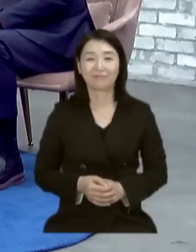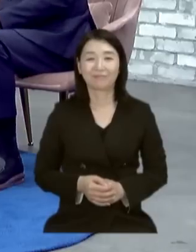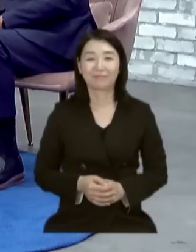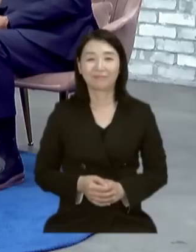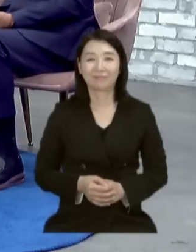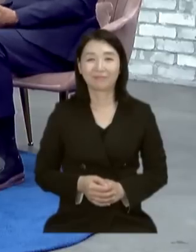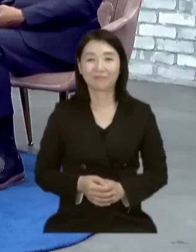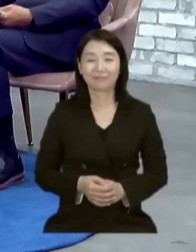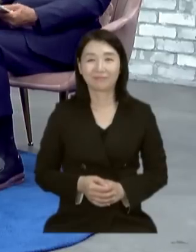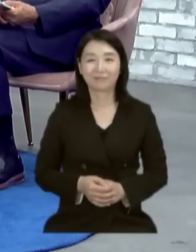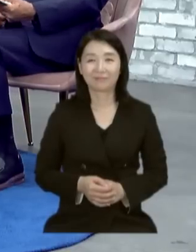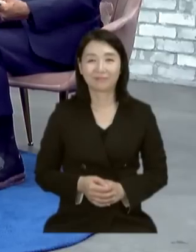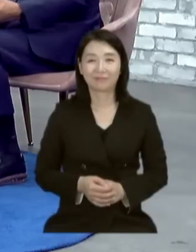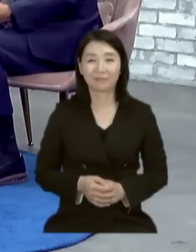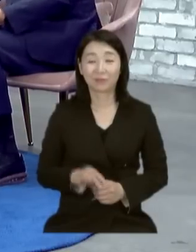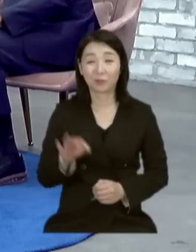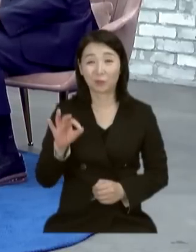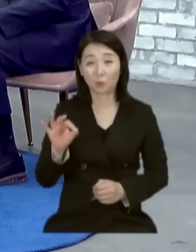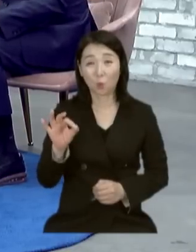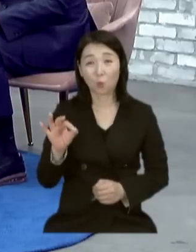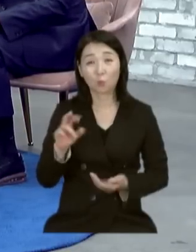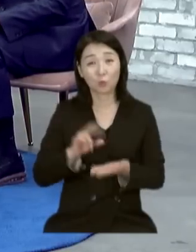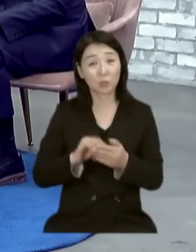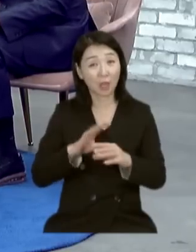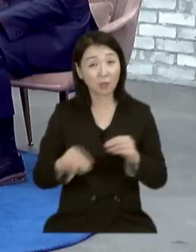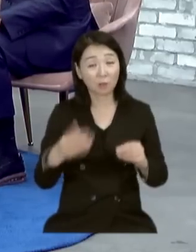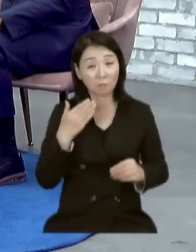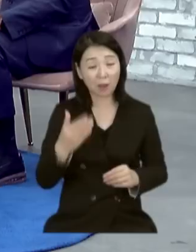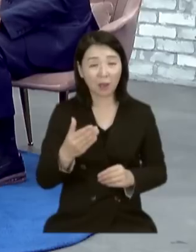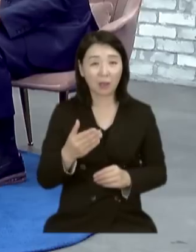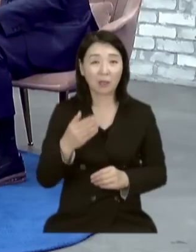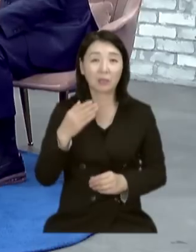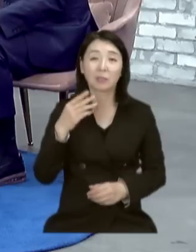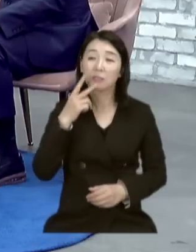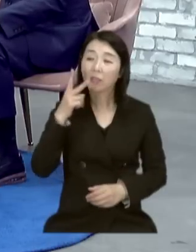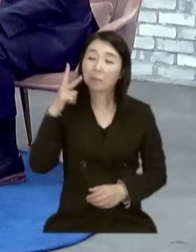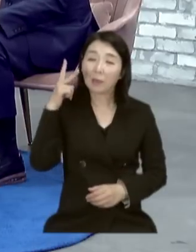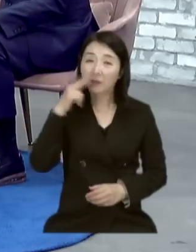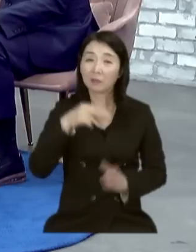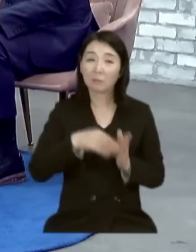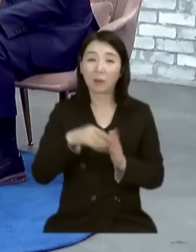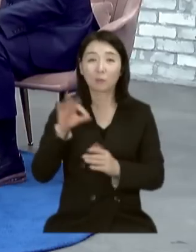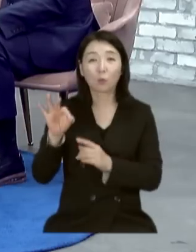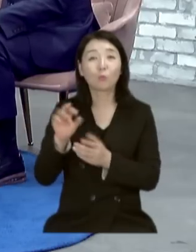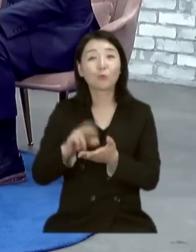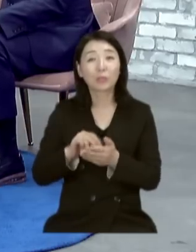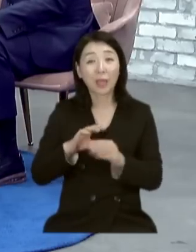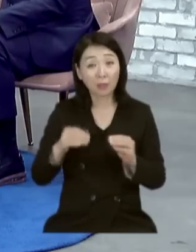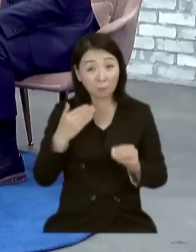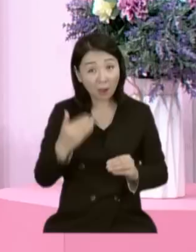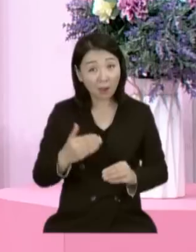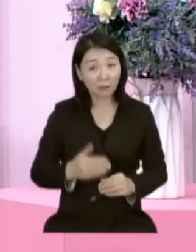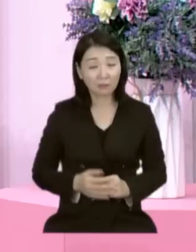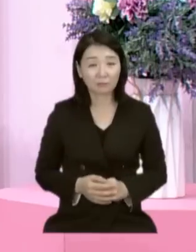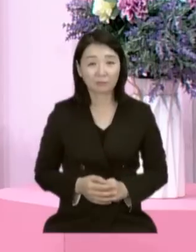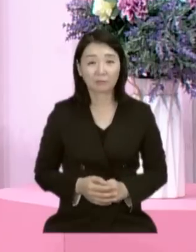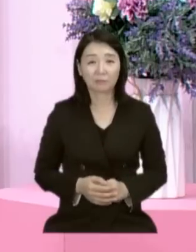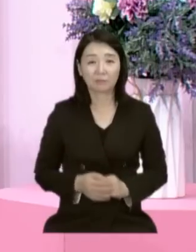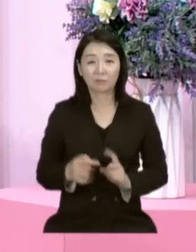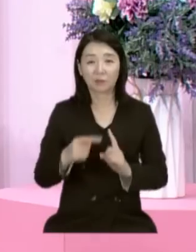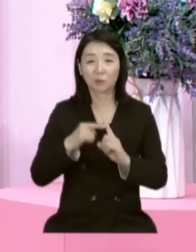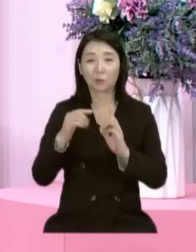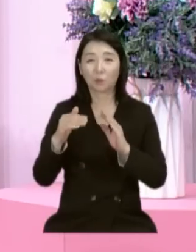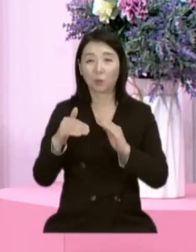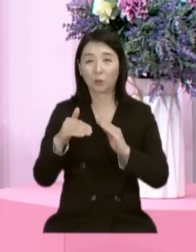그러셨구나. 재정적으로도 해결이 됐습니까? 담배도 끊어졌고 재정적인 건. 그래서 이제